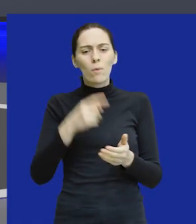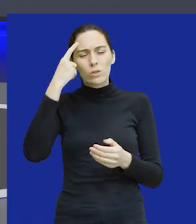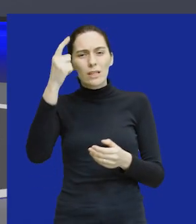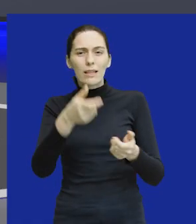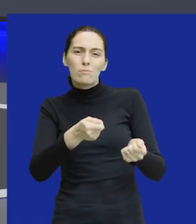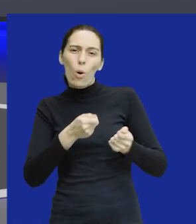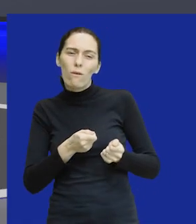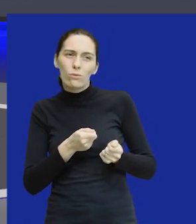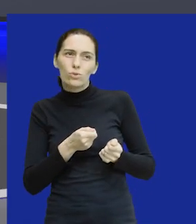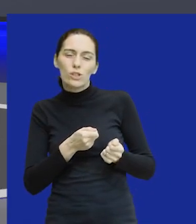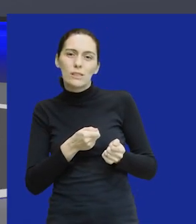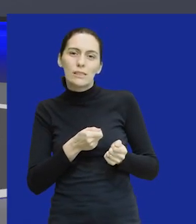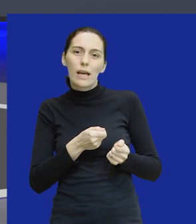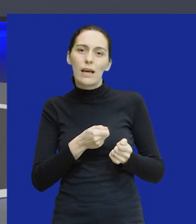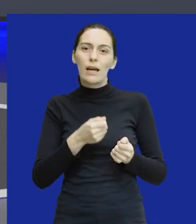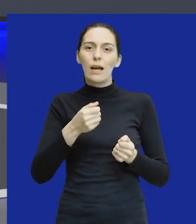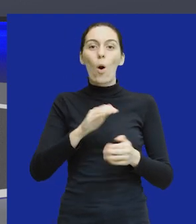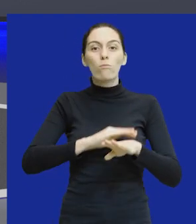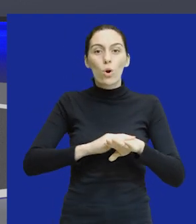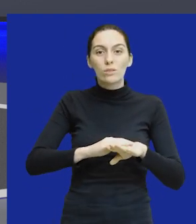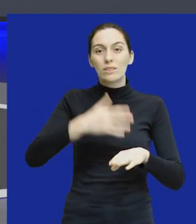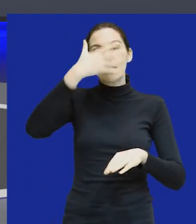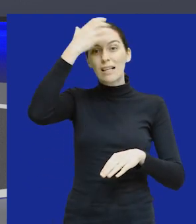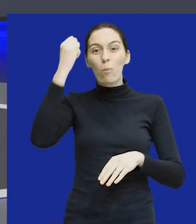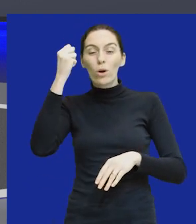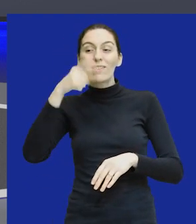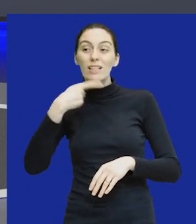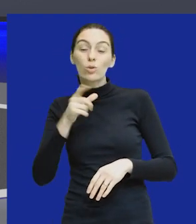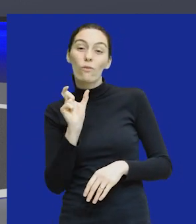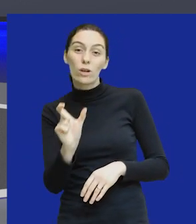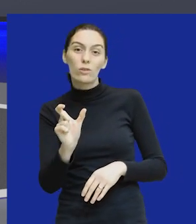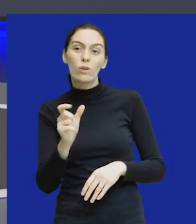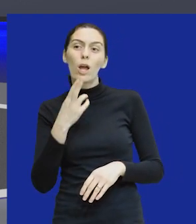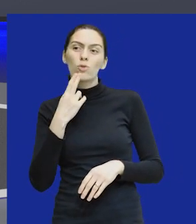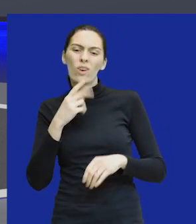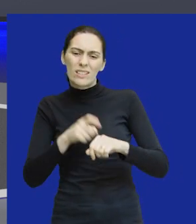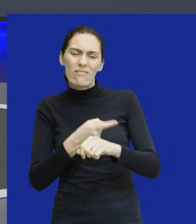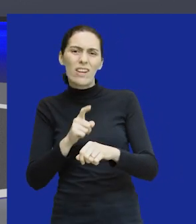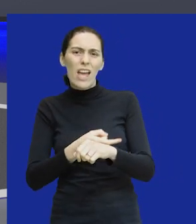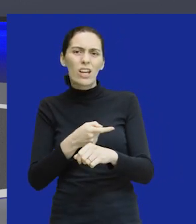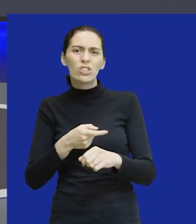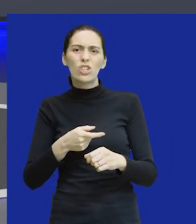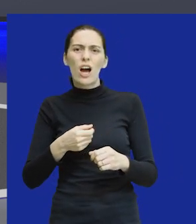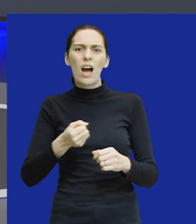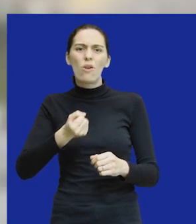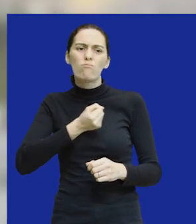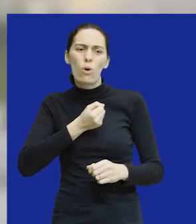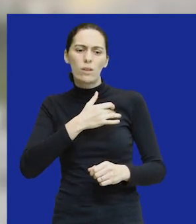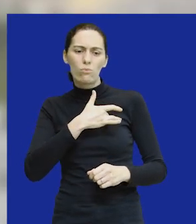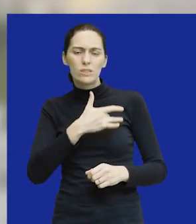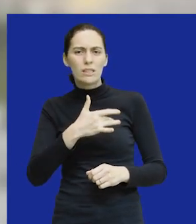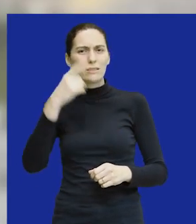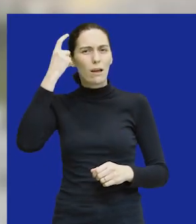i povući, oprostiti, zaboraviti izgovorenu riječ koja nam bode uši i mozak i srce,